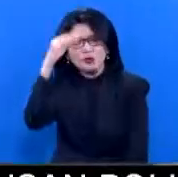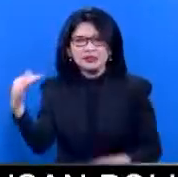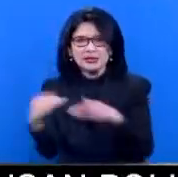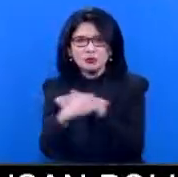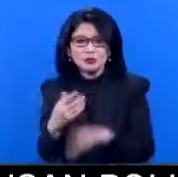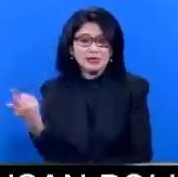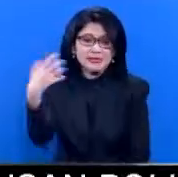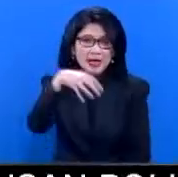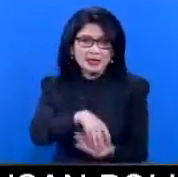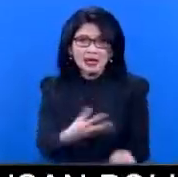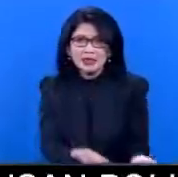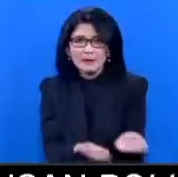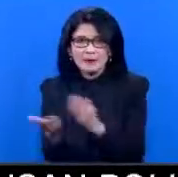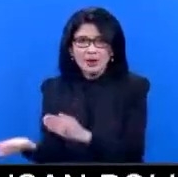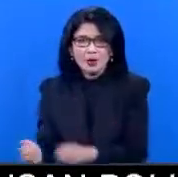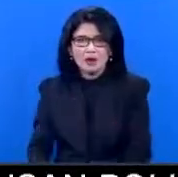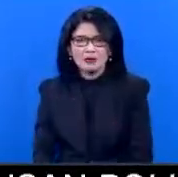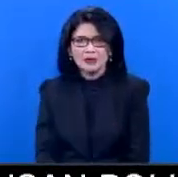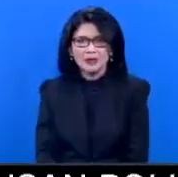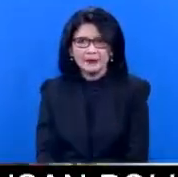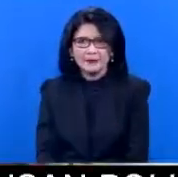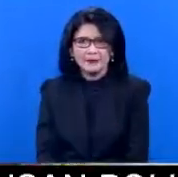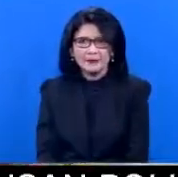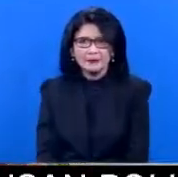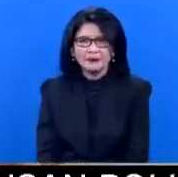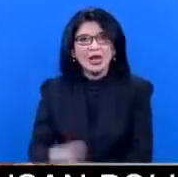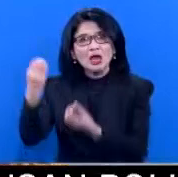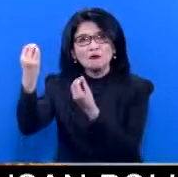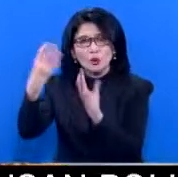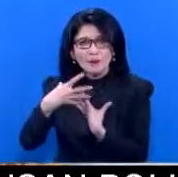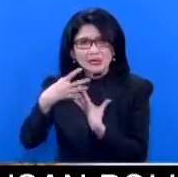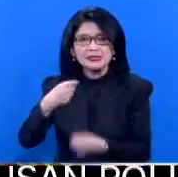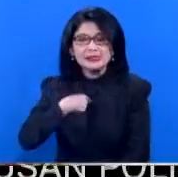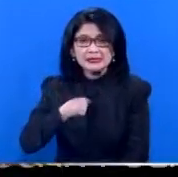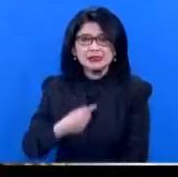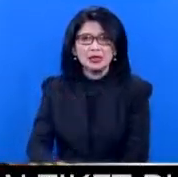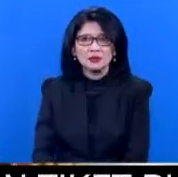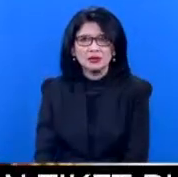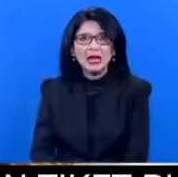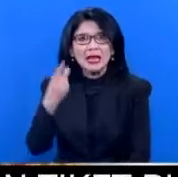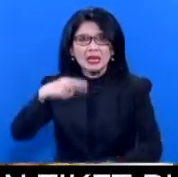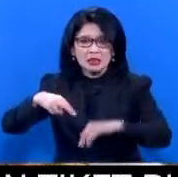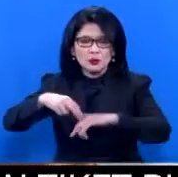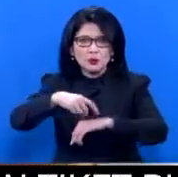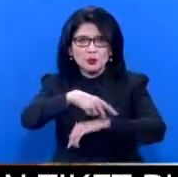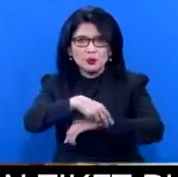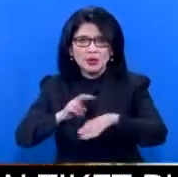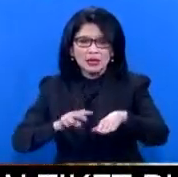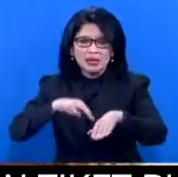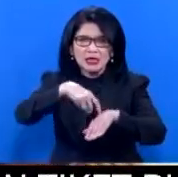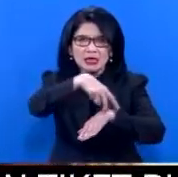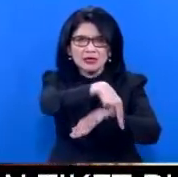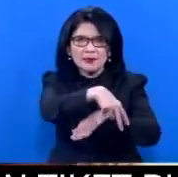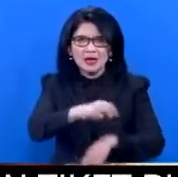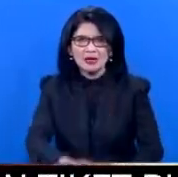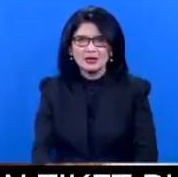di lokasi dan mengevakuasi korban. Informasi yang saya terima ini katanya lagi nyebrang jalan gitu. Nah,